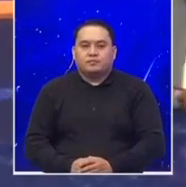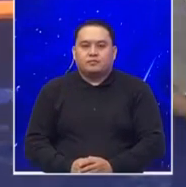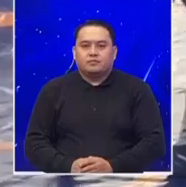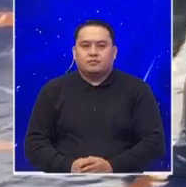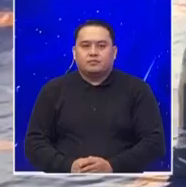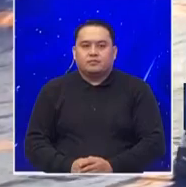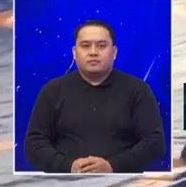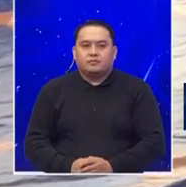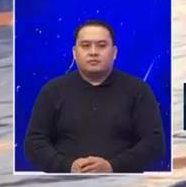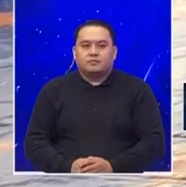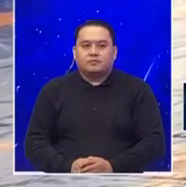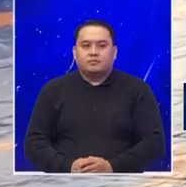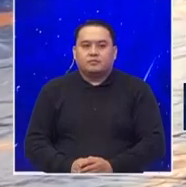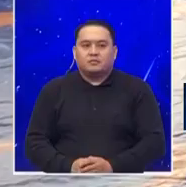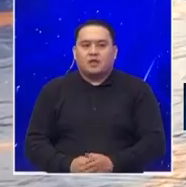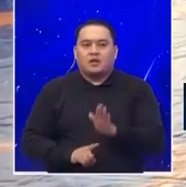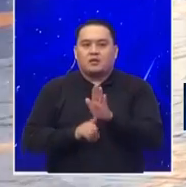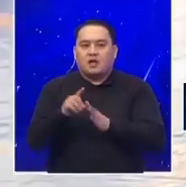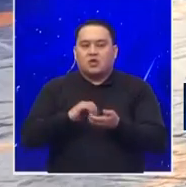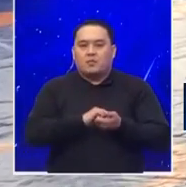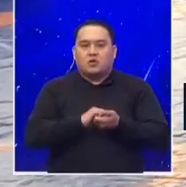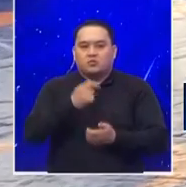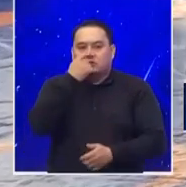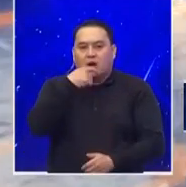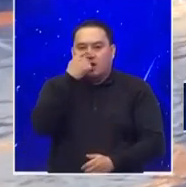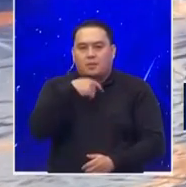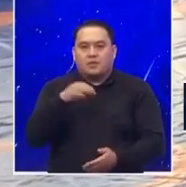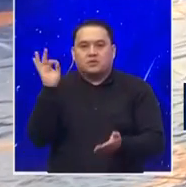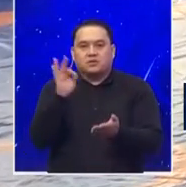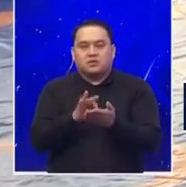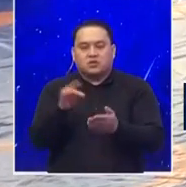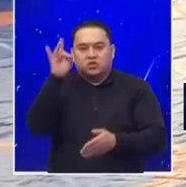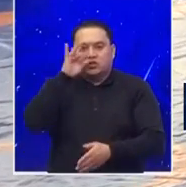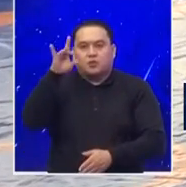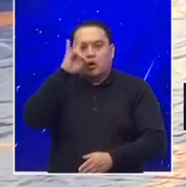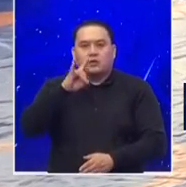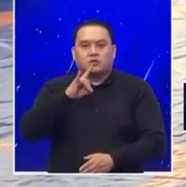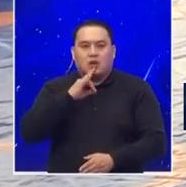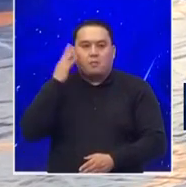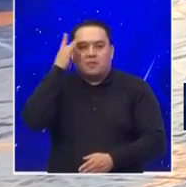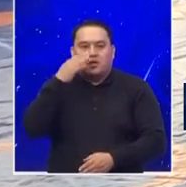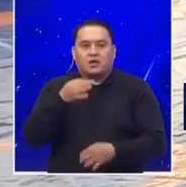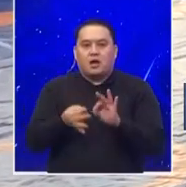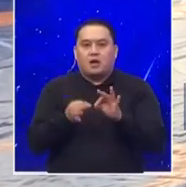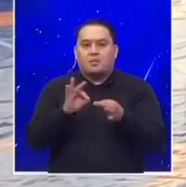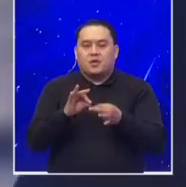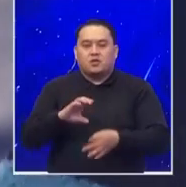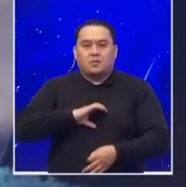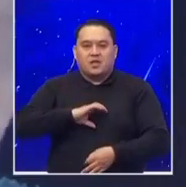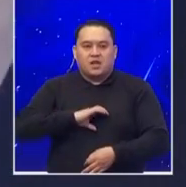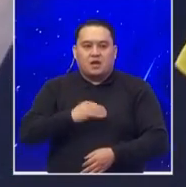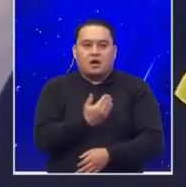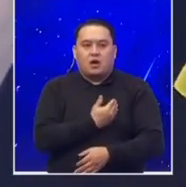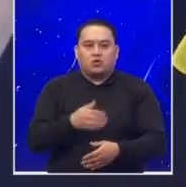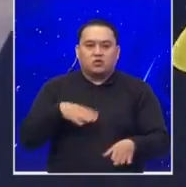татами. Начал заниматься борьбой в Жаркенте. Моя цель – стать чемпионом Казахстана. А мечта – завоевать олимпийскую медаль. Буду